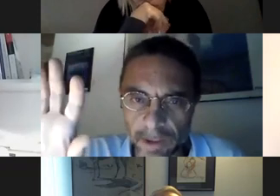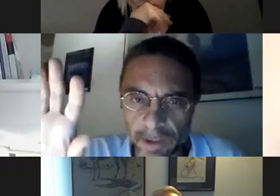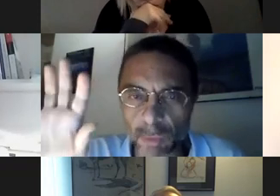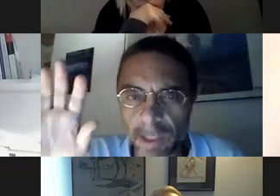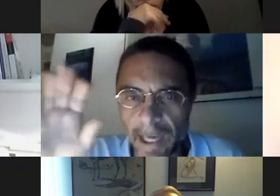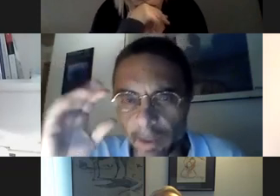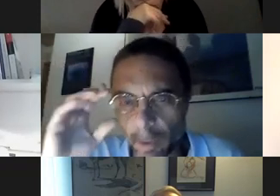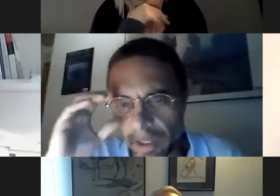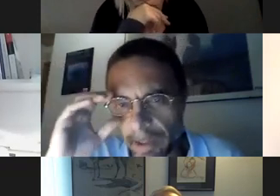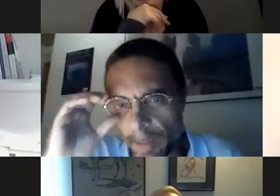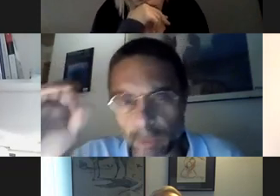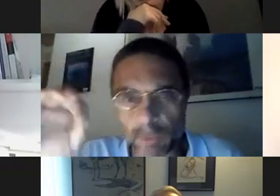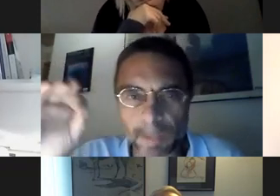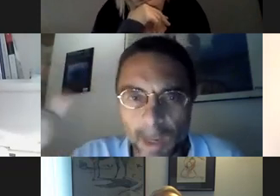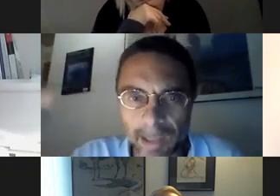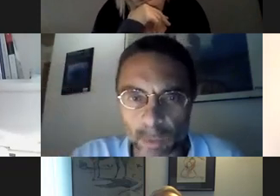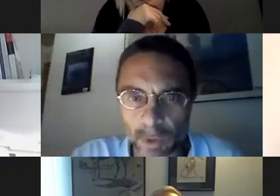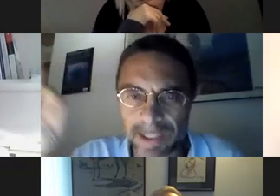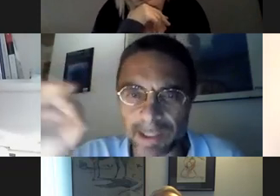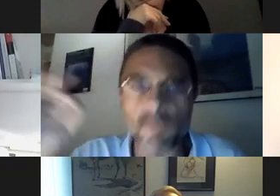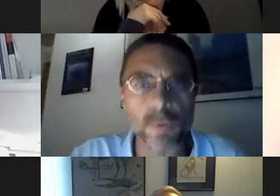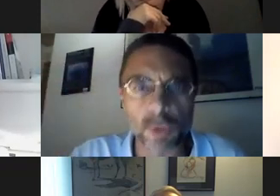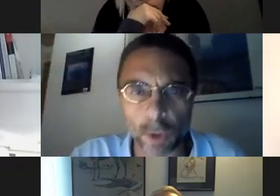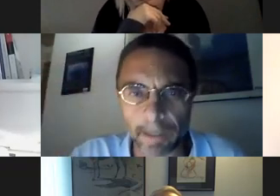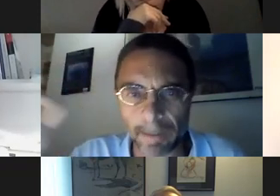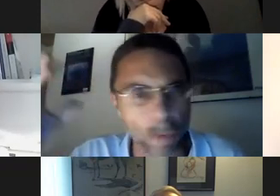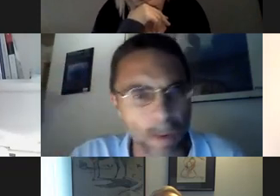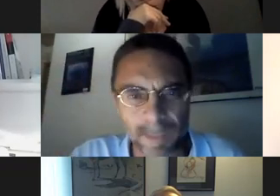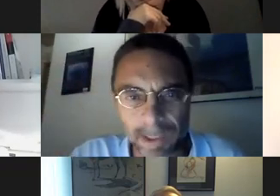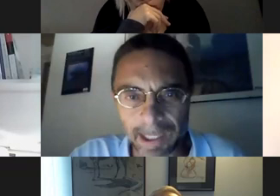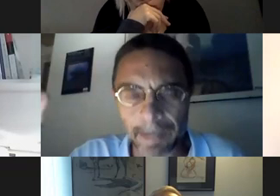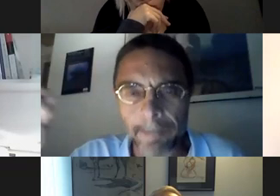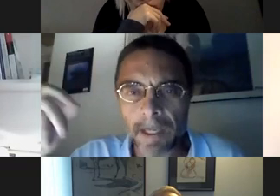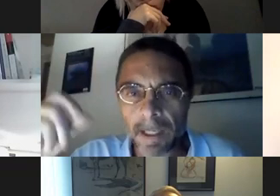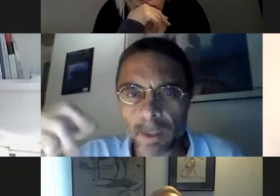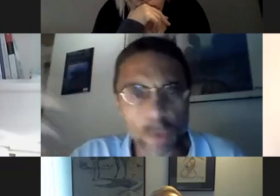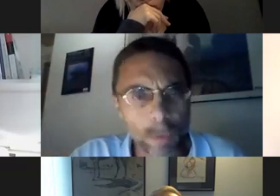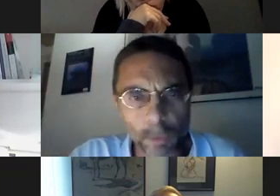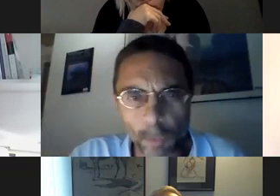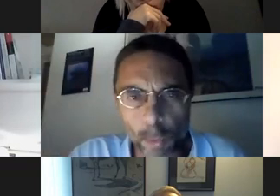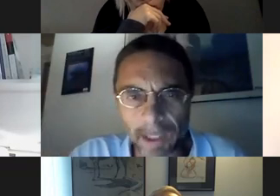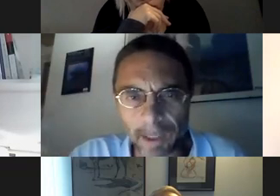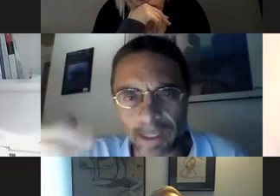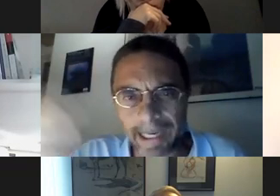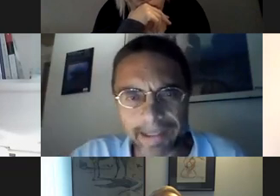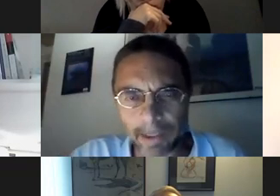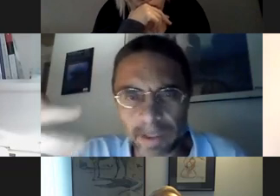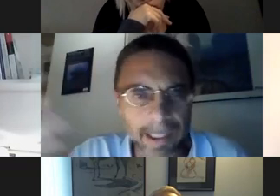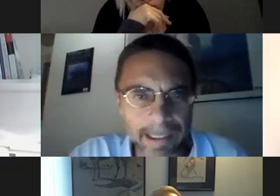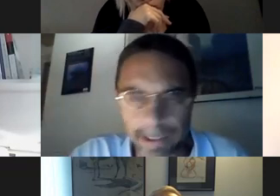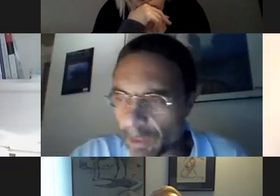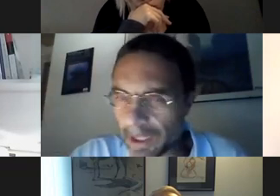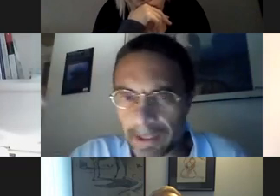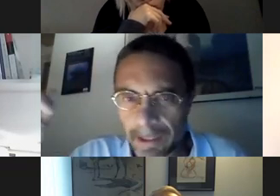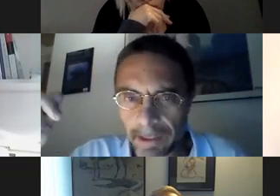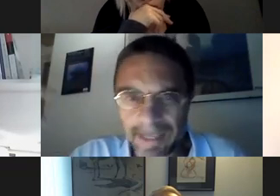a Conte sottolineare che il momento forse più alto di questa confusione o ambiguità non so quanto voluta o legata come dire